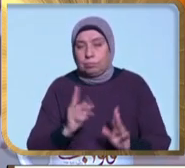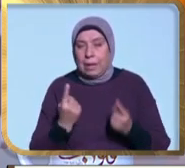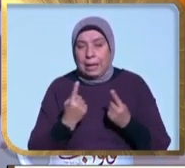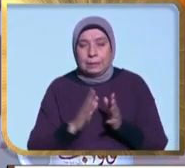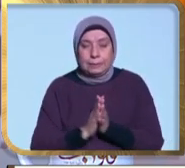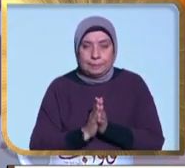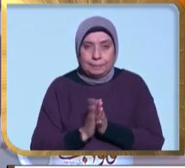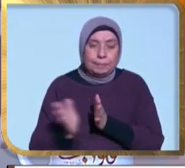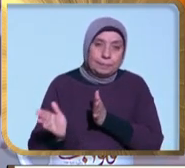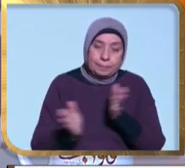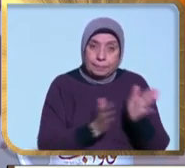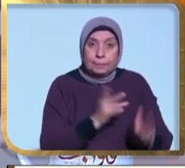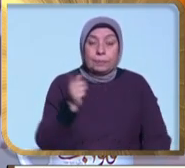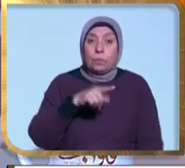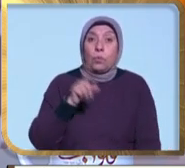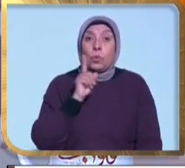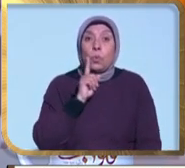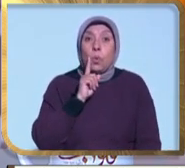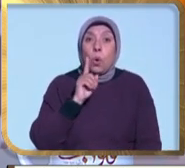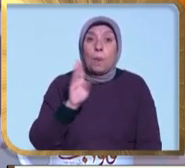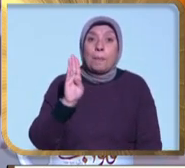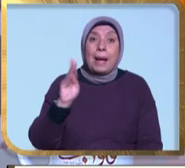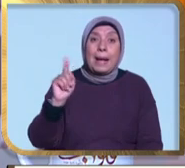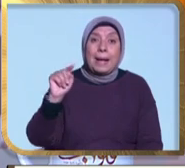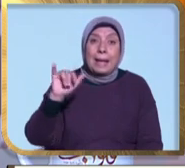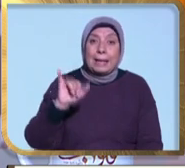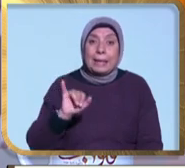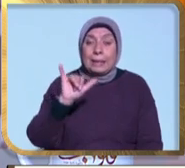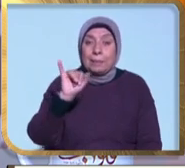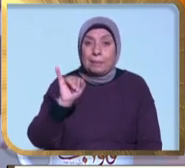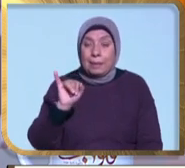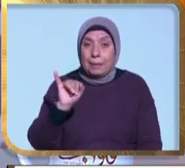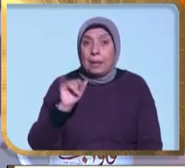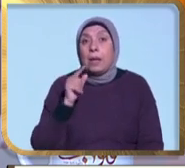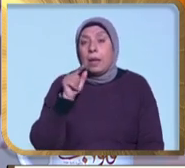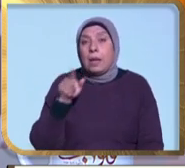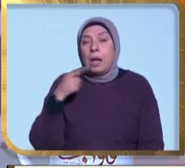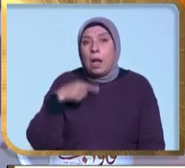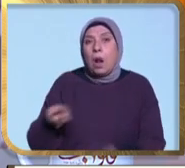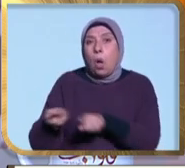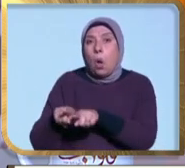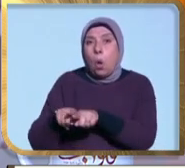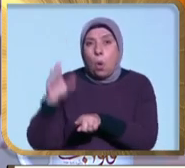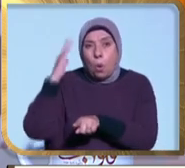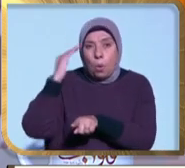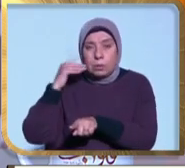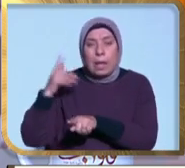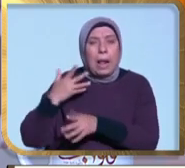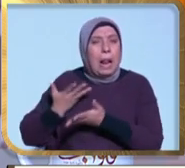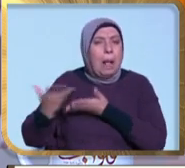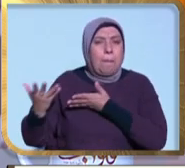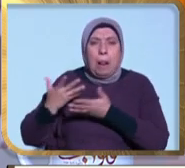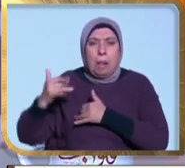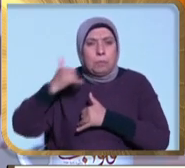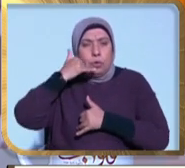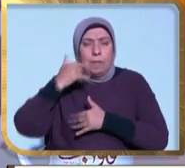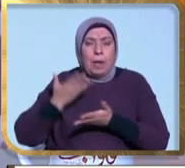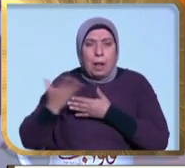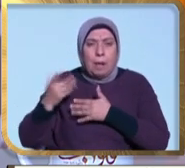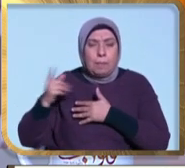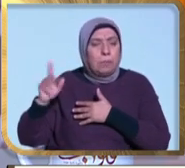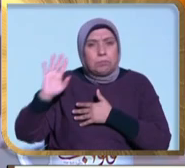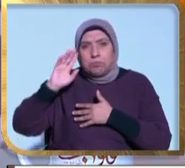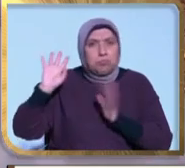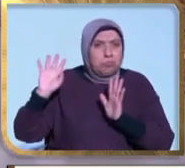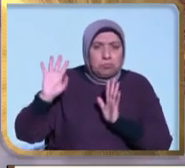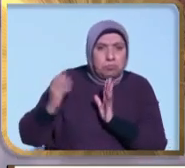دلوقتي الست ام كريم بتقول اختها كانت بتكلمها عادي وبعدين مفش ايه اللي حصل يعني فاقسمت انها مش هتكلمها